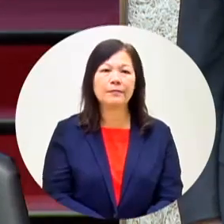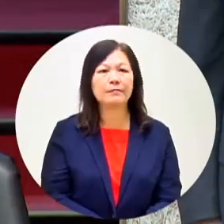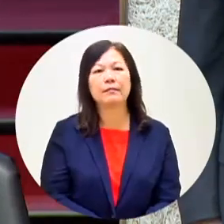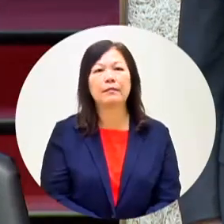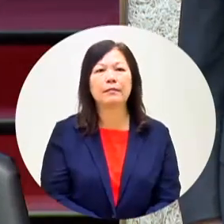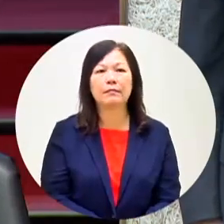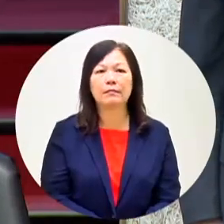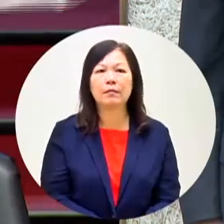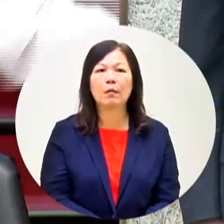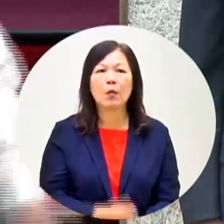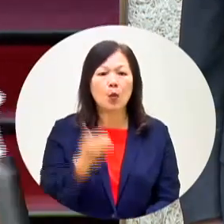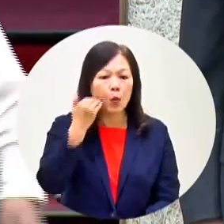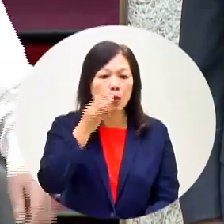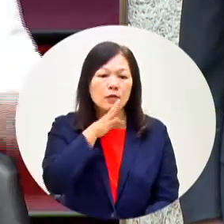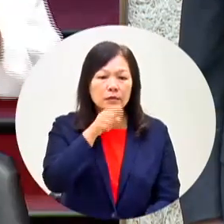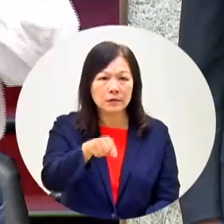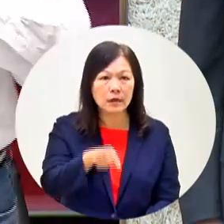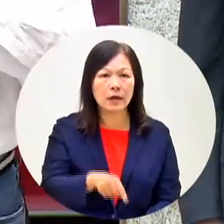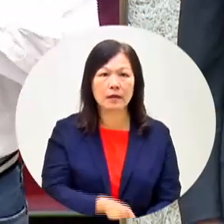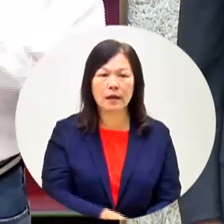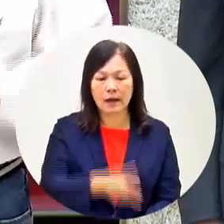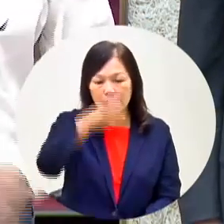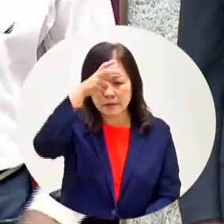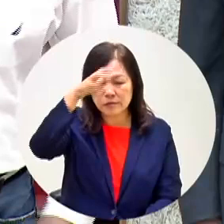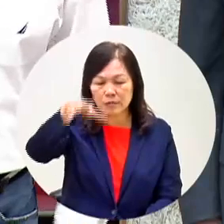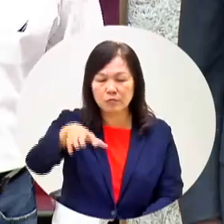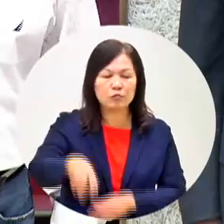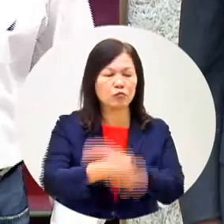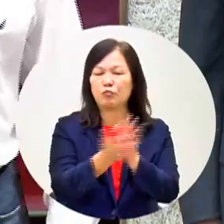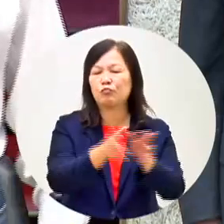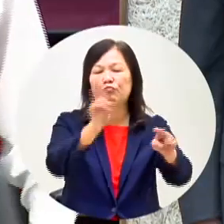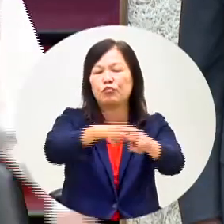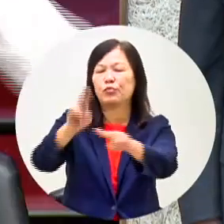警察叫侬关关起来了啊，迄落开放 BOT 啦，